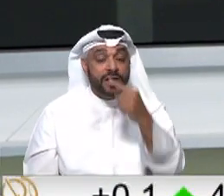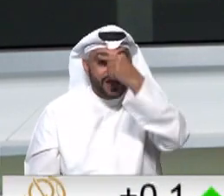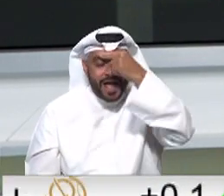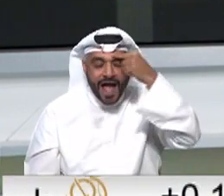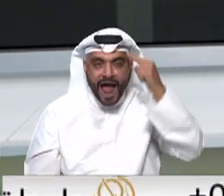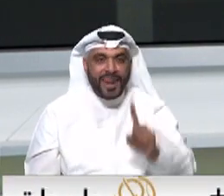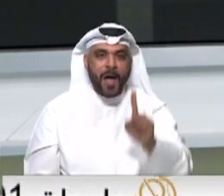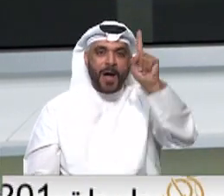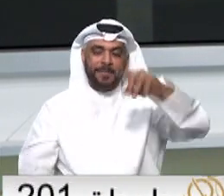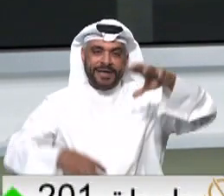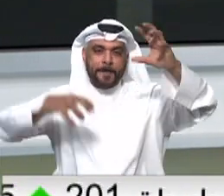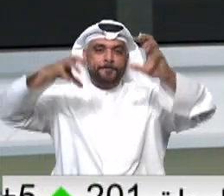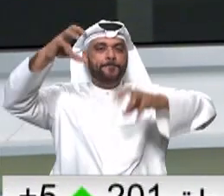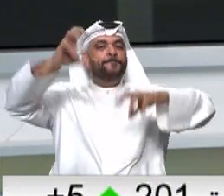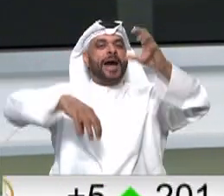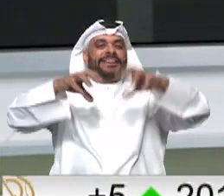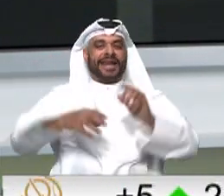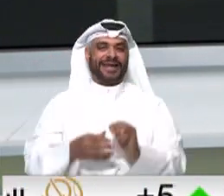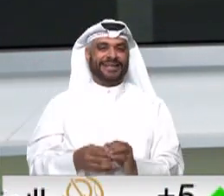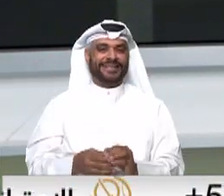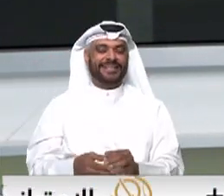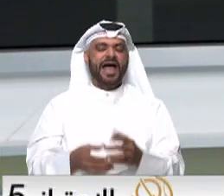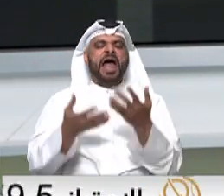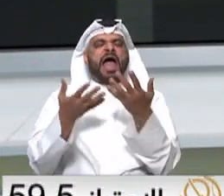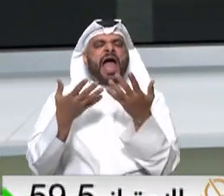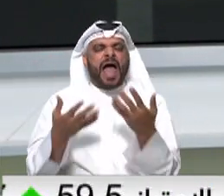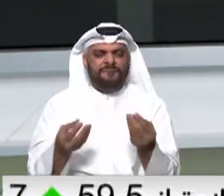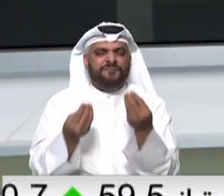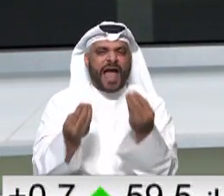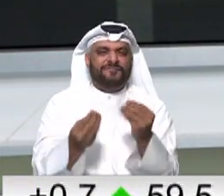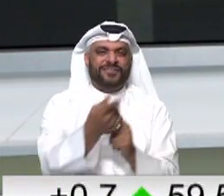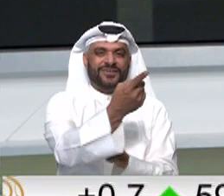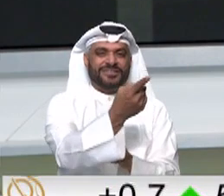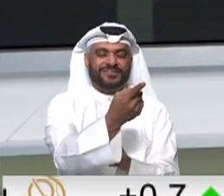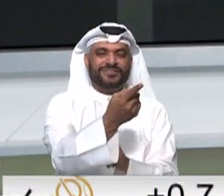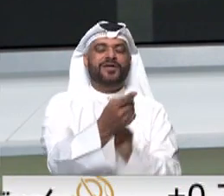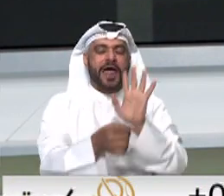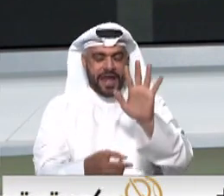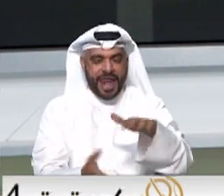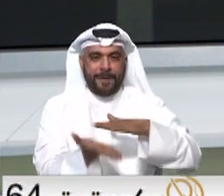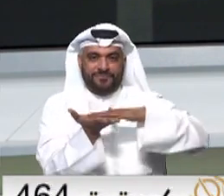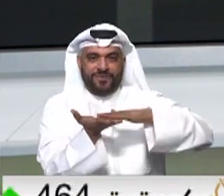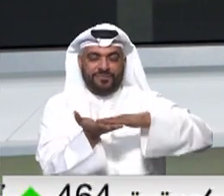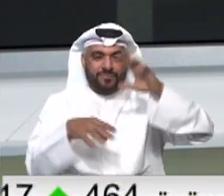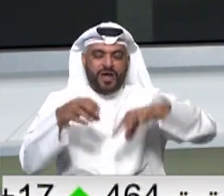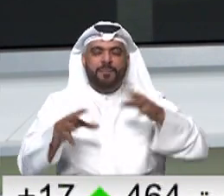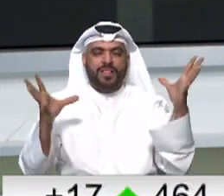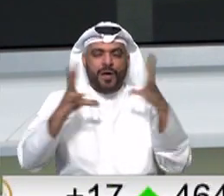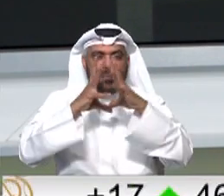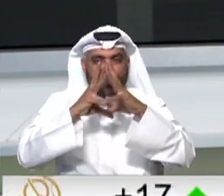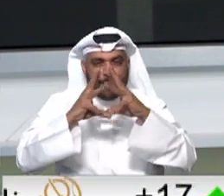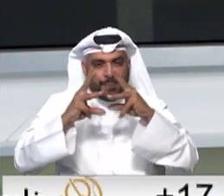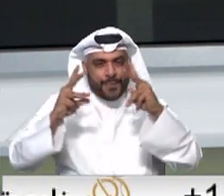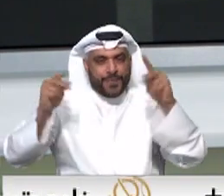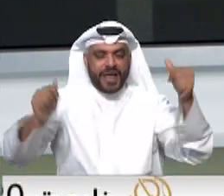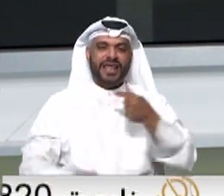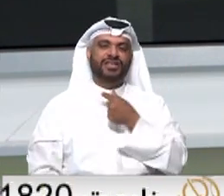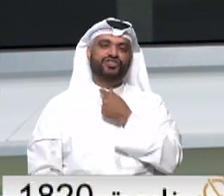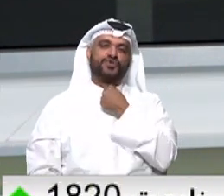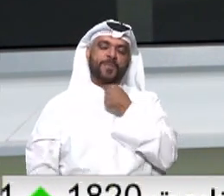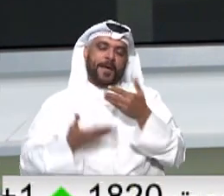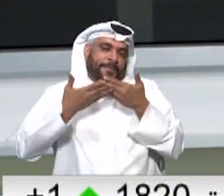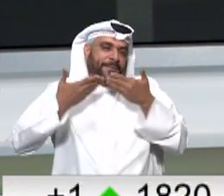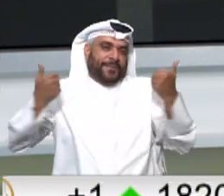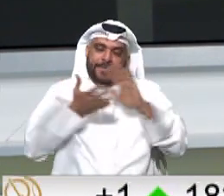احيانا شدتها بشكل عام ما بين الخفيفه المتوسطه على بعض المناطق وايضا اتوقع ان تقل تدريجيا من يوم الجمعه اجوان اعزائي